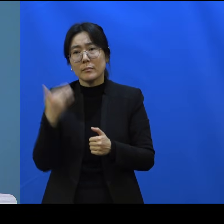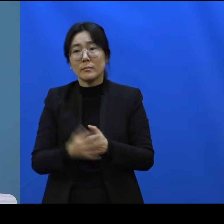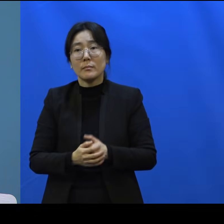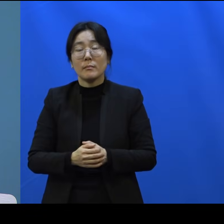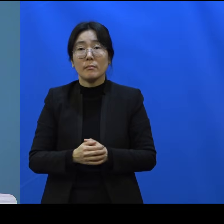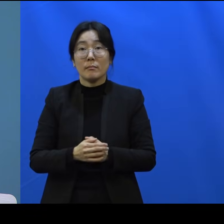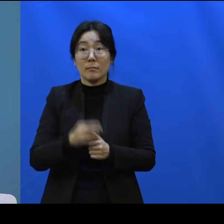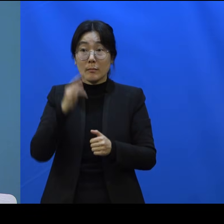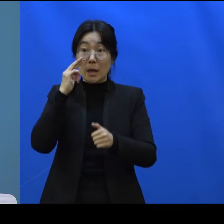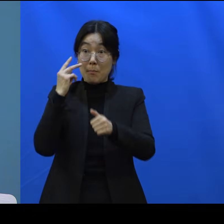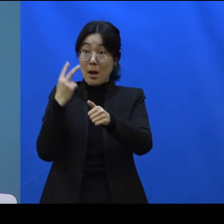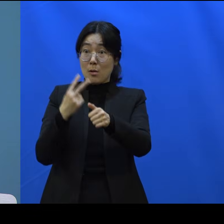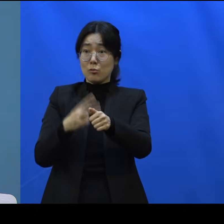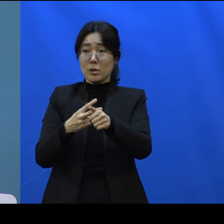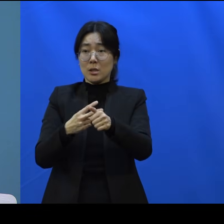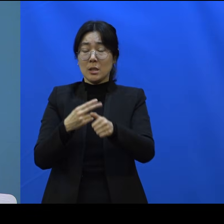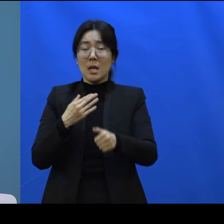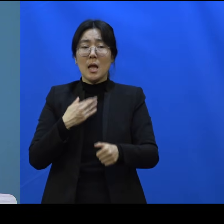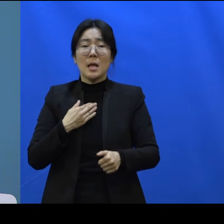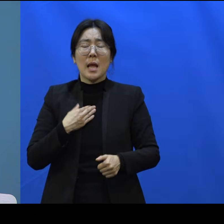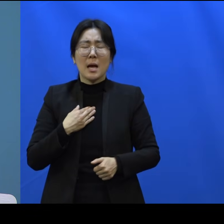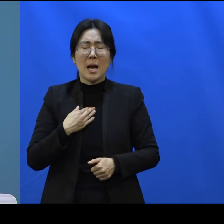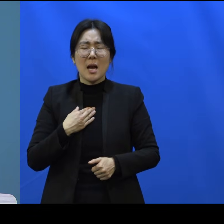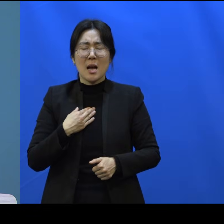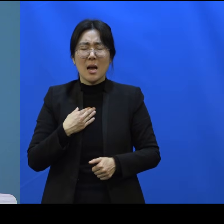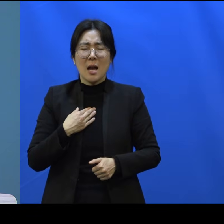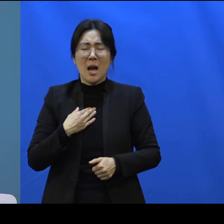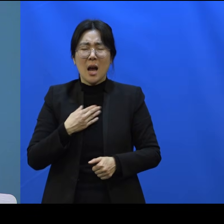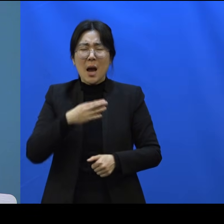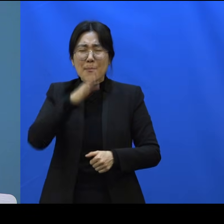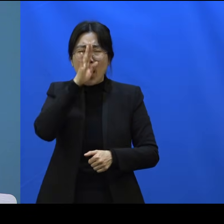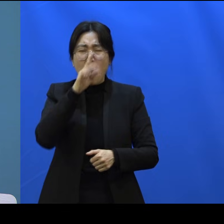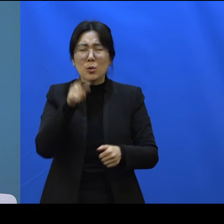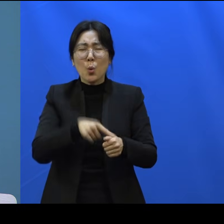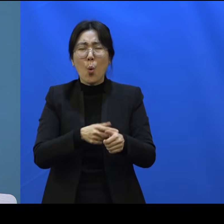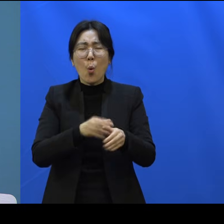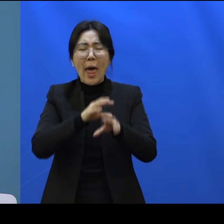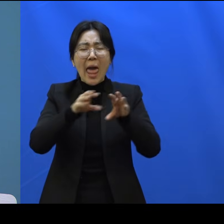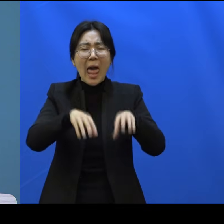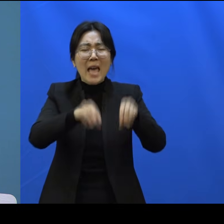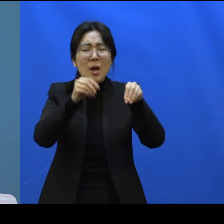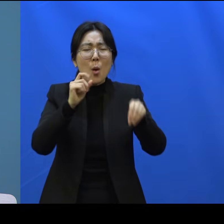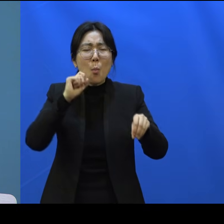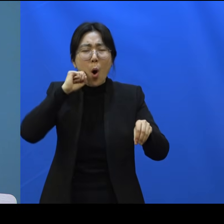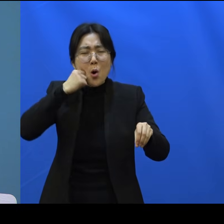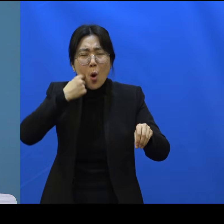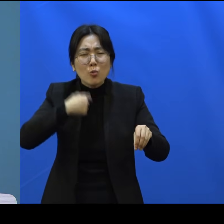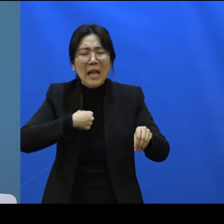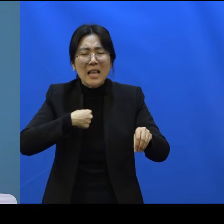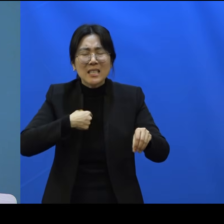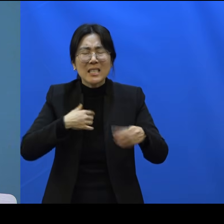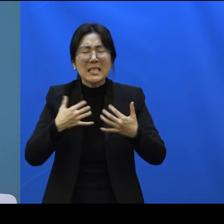바울은 자기 자신이 연약하다는 것을 인정하지 않을 수 없었다는 거예요. 하나님이 그렇게 몰아넣으신 거죠.